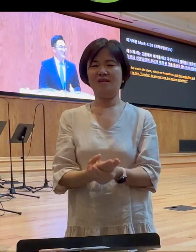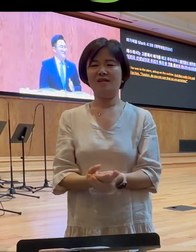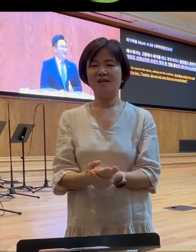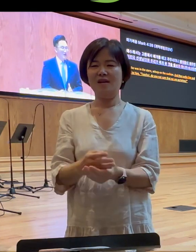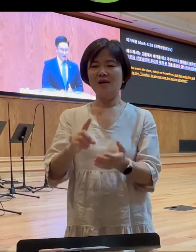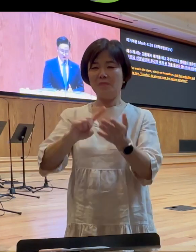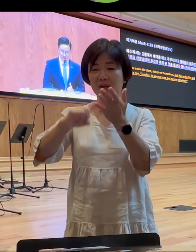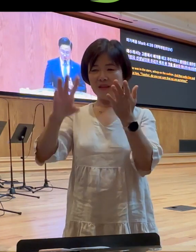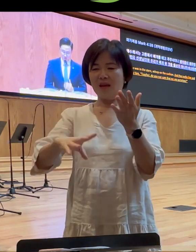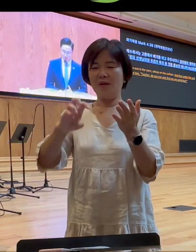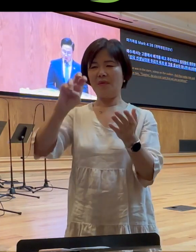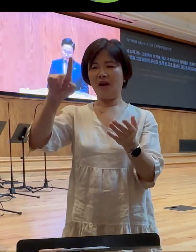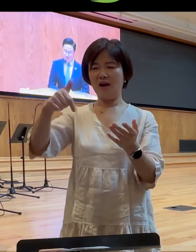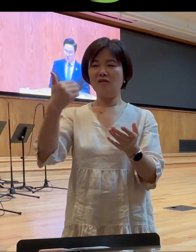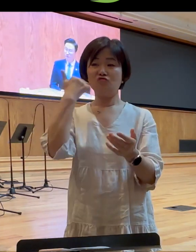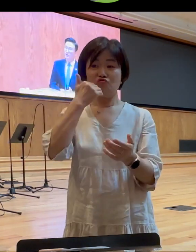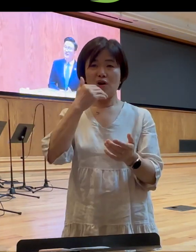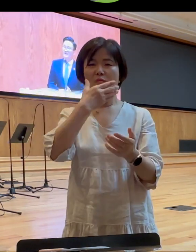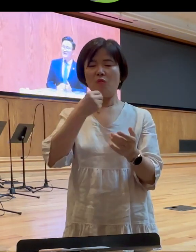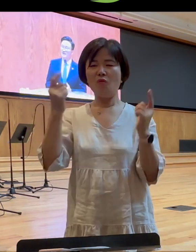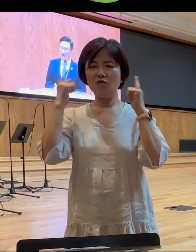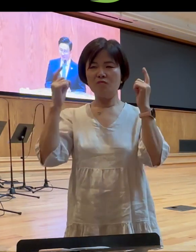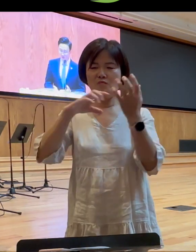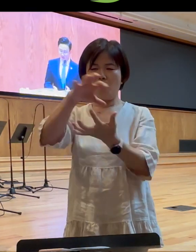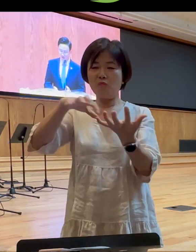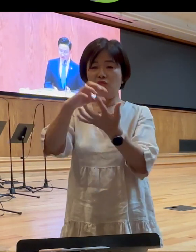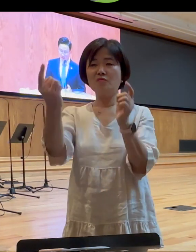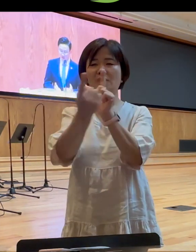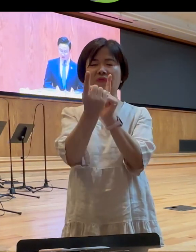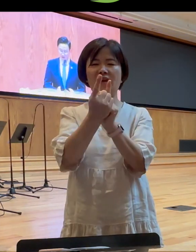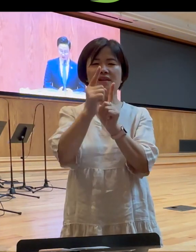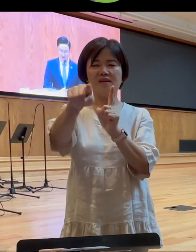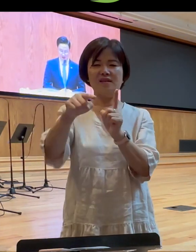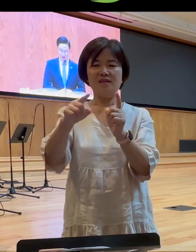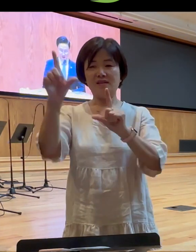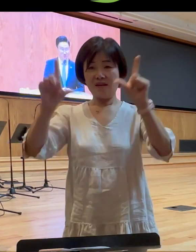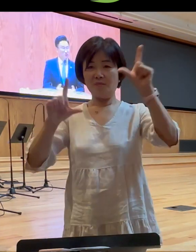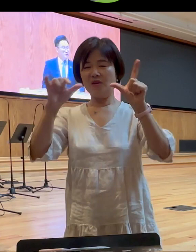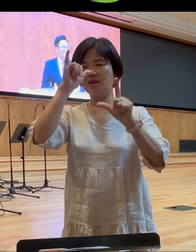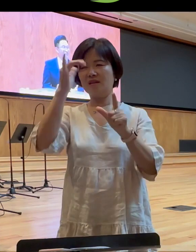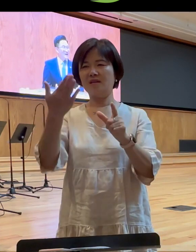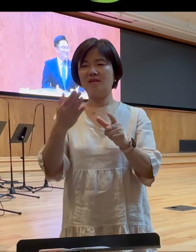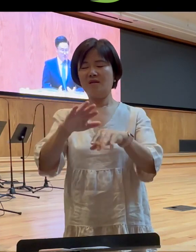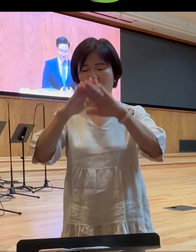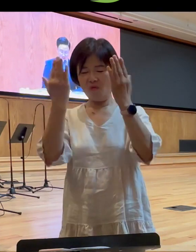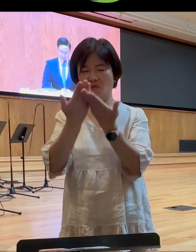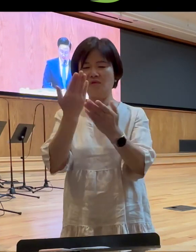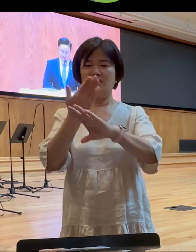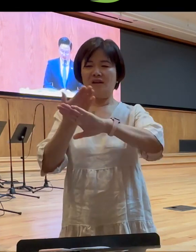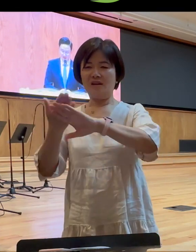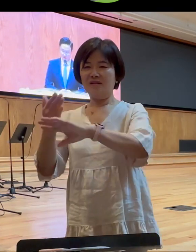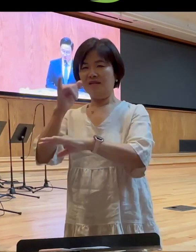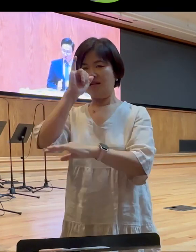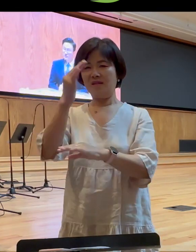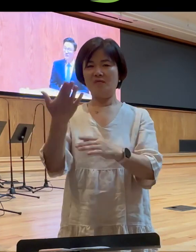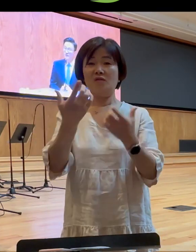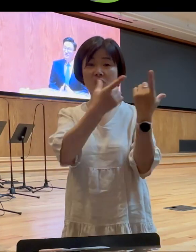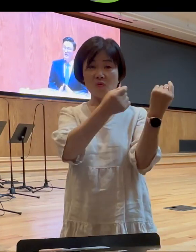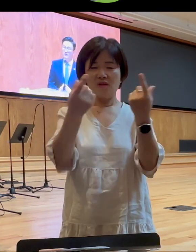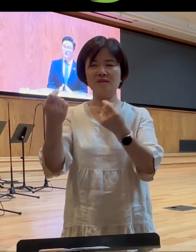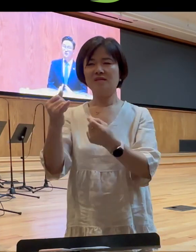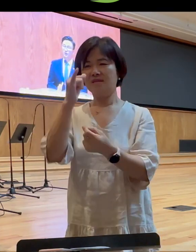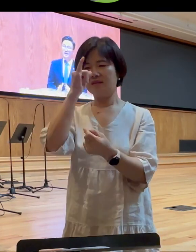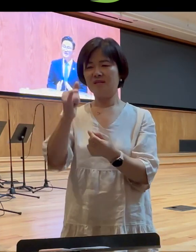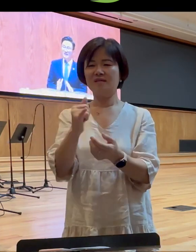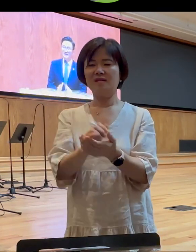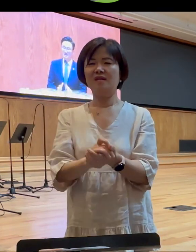마태, 마가, 누가복음에서 폭풍을 만난 이 장면이 기록되어 있는데 표현이 조금 다른 부분이 있지만 공통점이 있습니다.